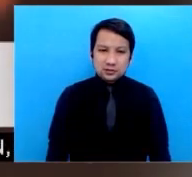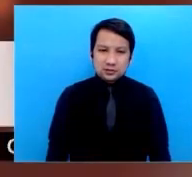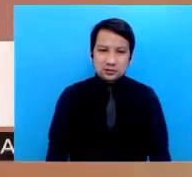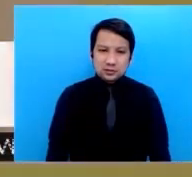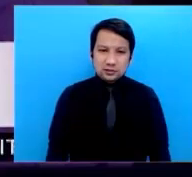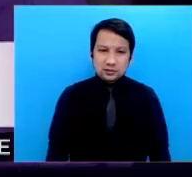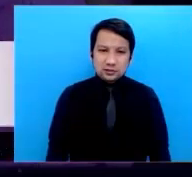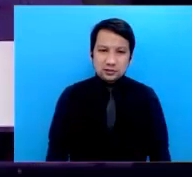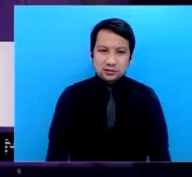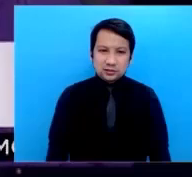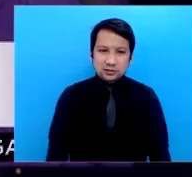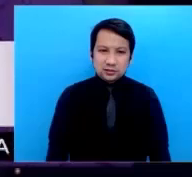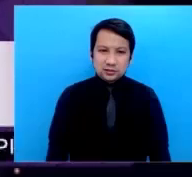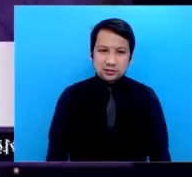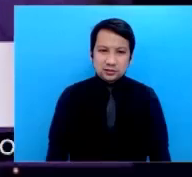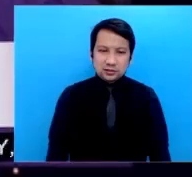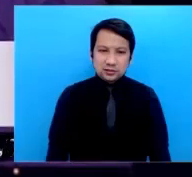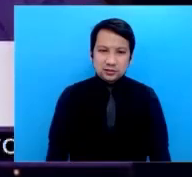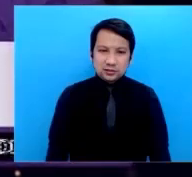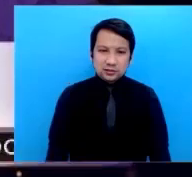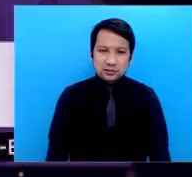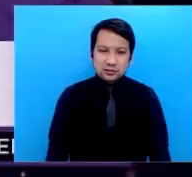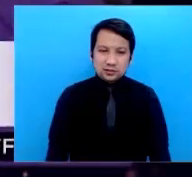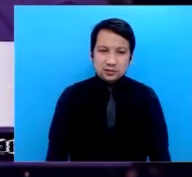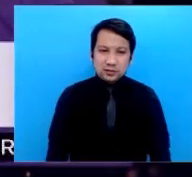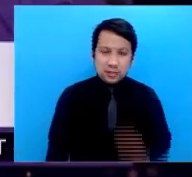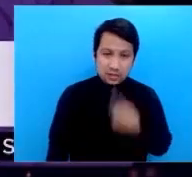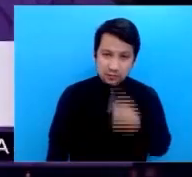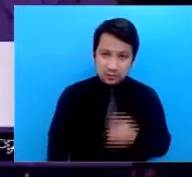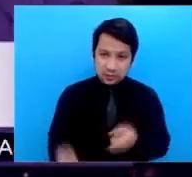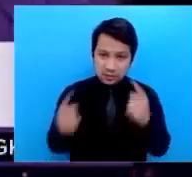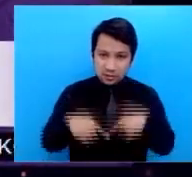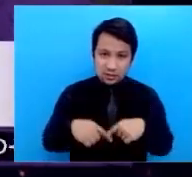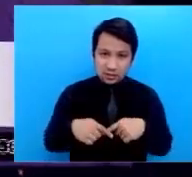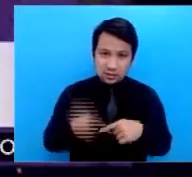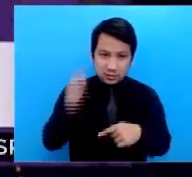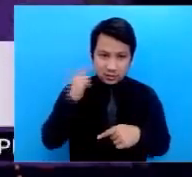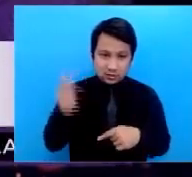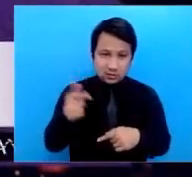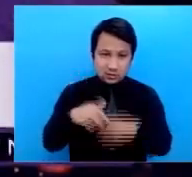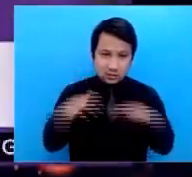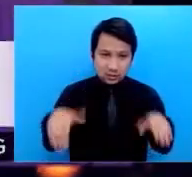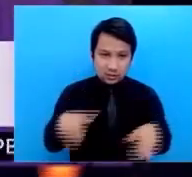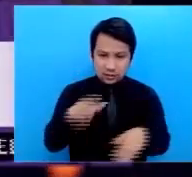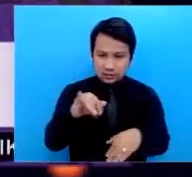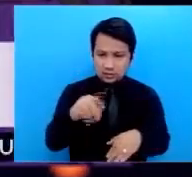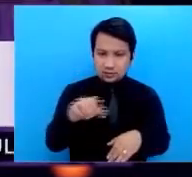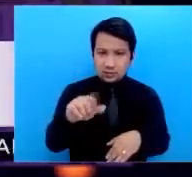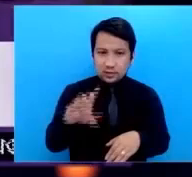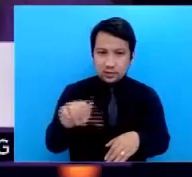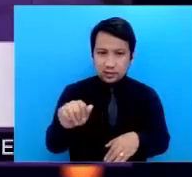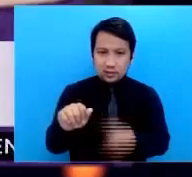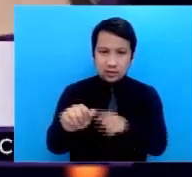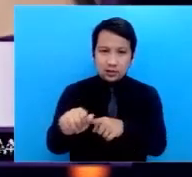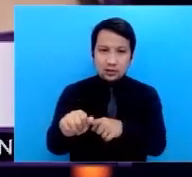I know. Selfish! Punta naman tayo sa golden child na si Isabella. Entry